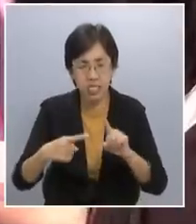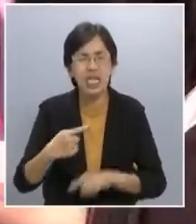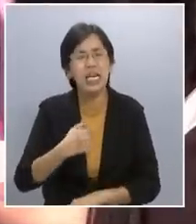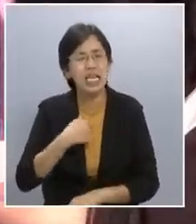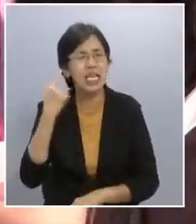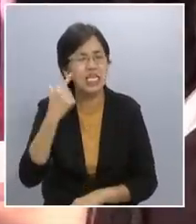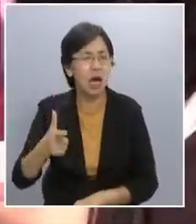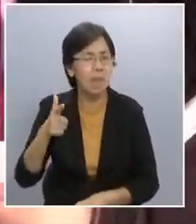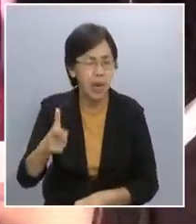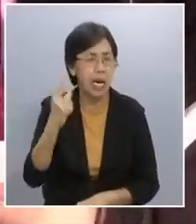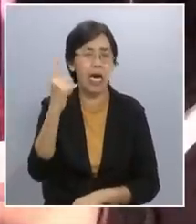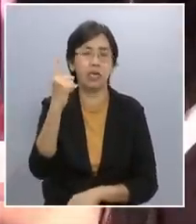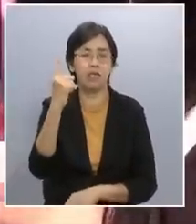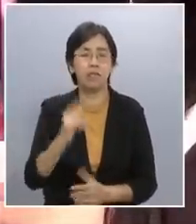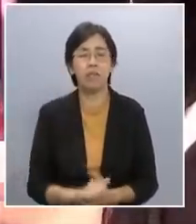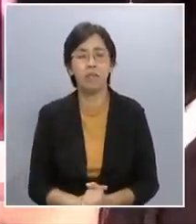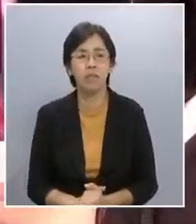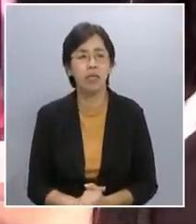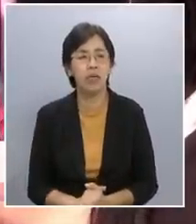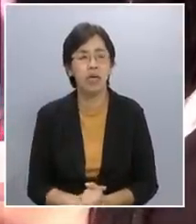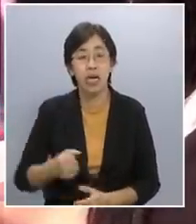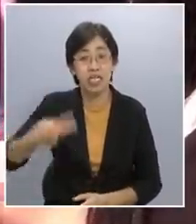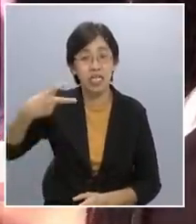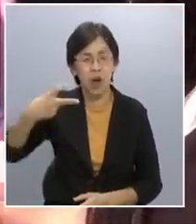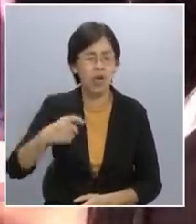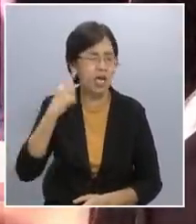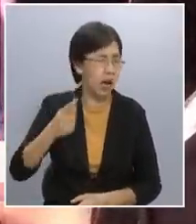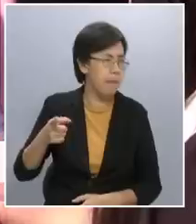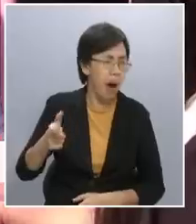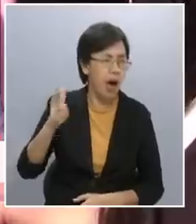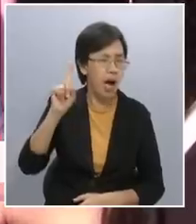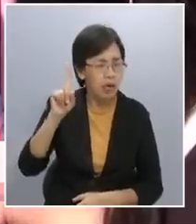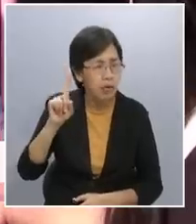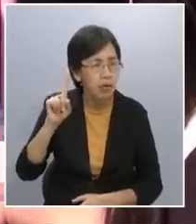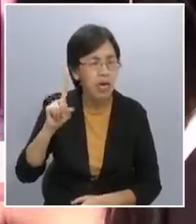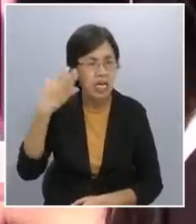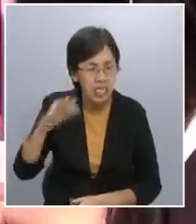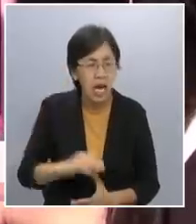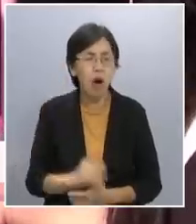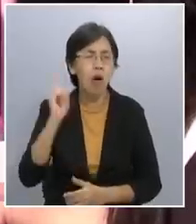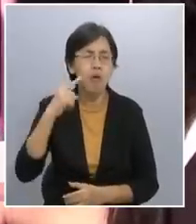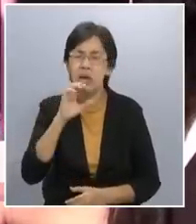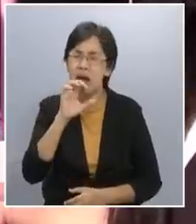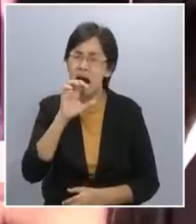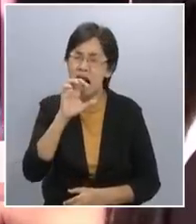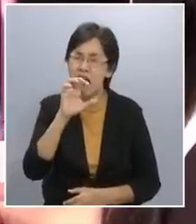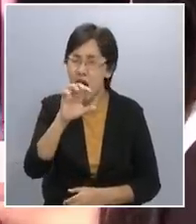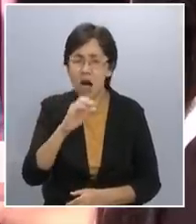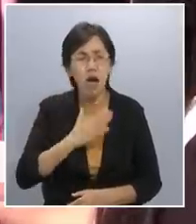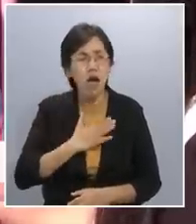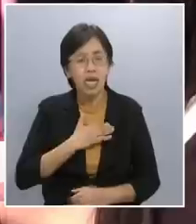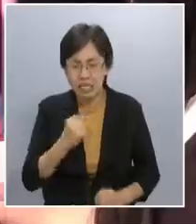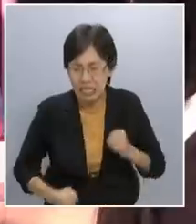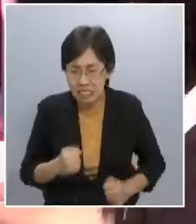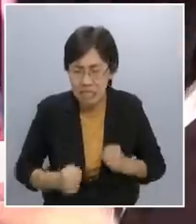ปืนดังขึ้นนัดหนึ่งดังออกมาจากชั้น2ของบ้านที่เกิดเหตุก่อนจะได้ยินเสียงผู้หญิงร้องเธอเองก็เลยรีบวิ่ง